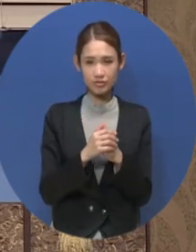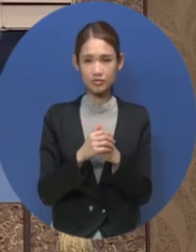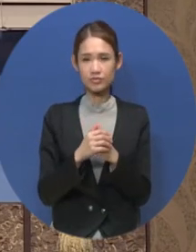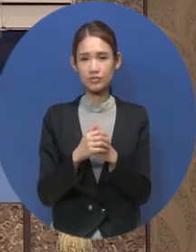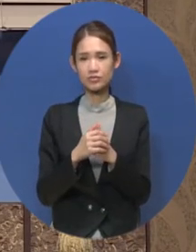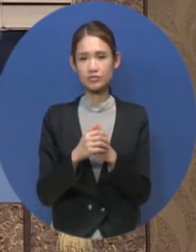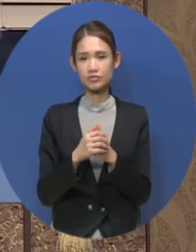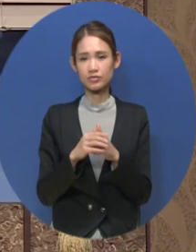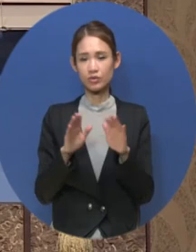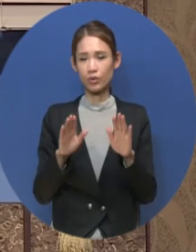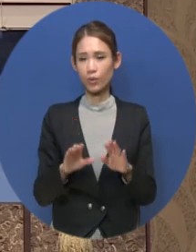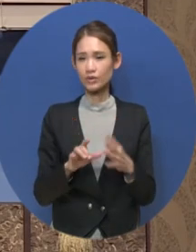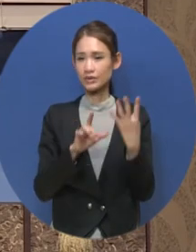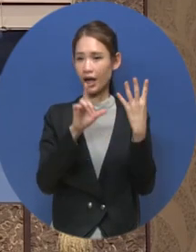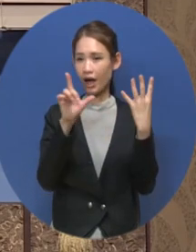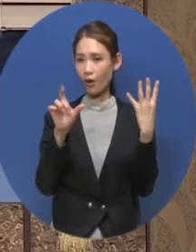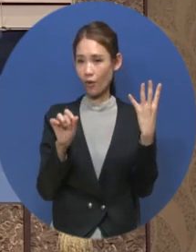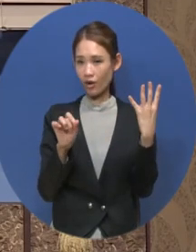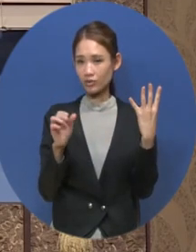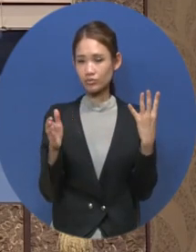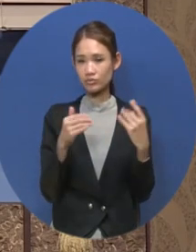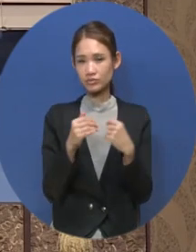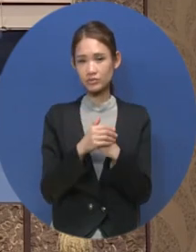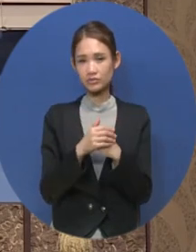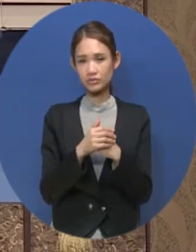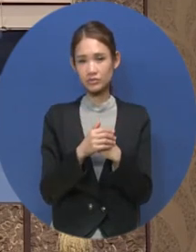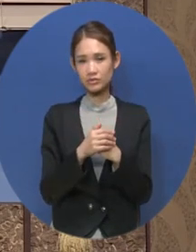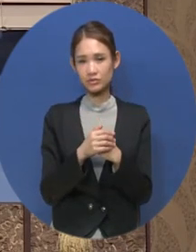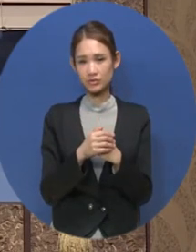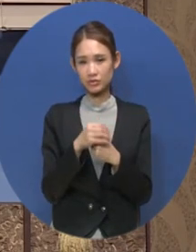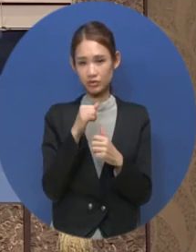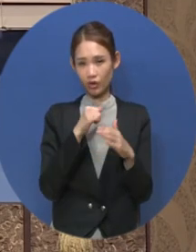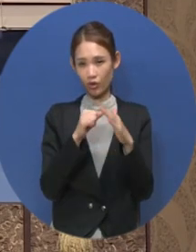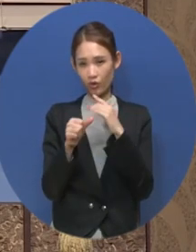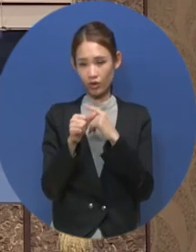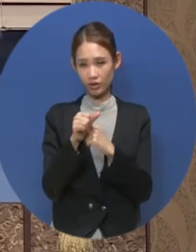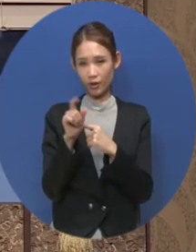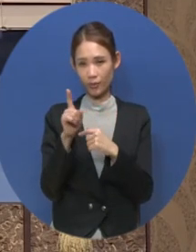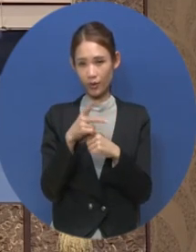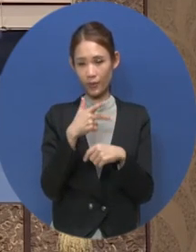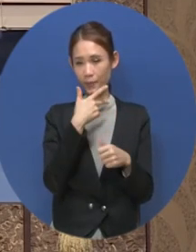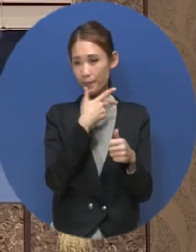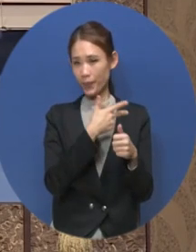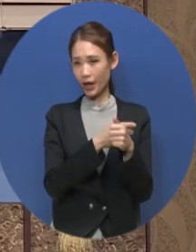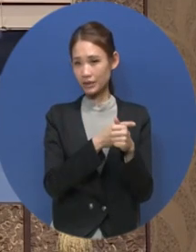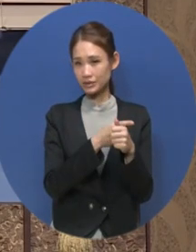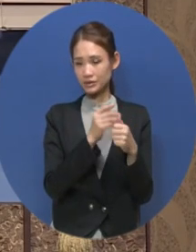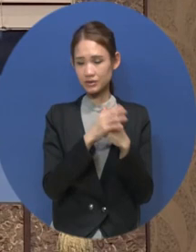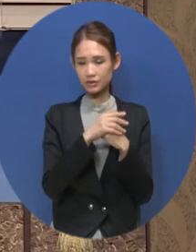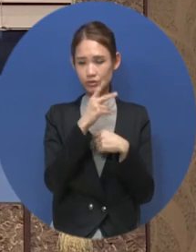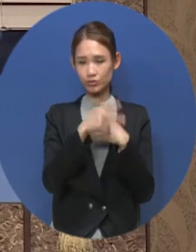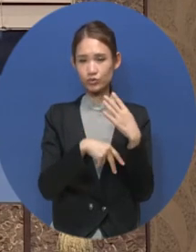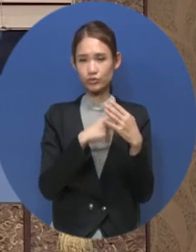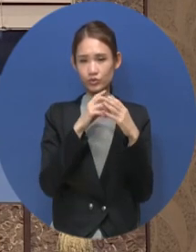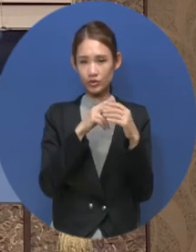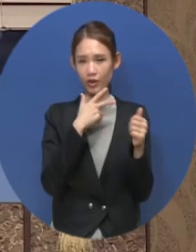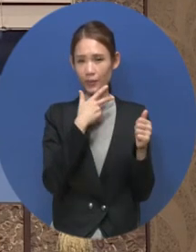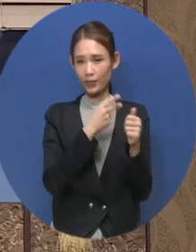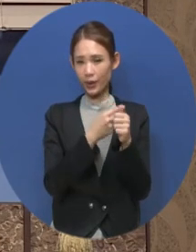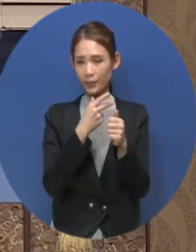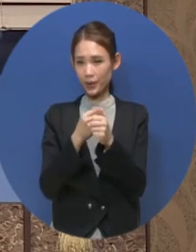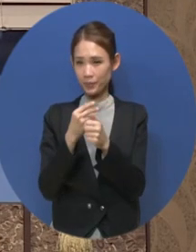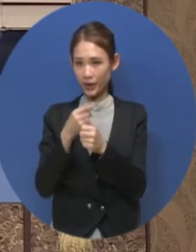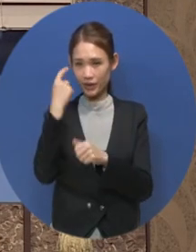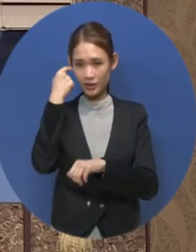또 금년 4월서부터는 이제 점차적으로 저희들이 이제 선수들한테 백신 프로그램을 적용해서 백신을 지금 맞출